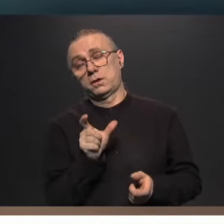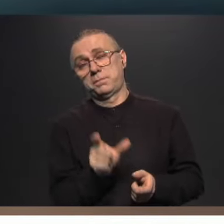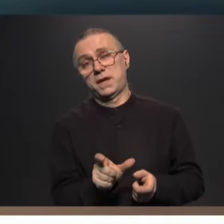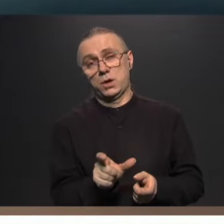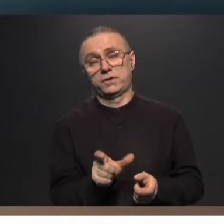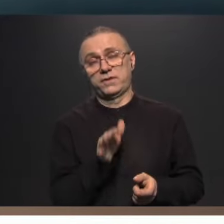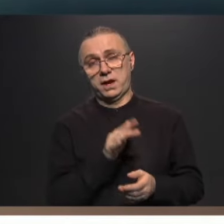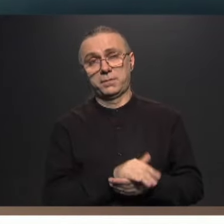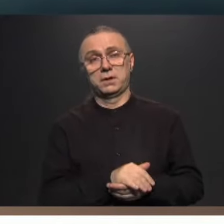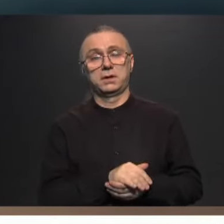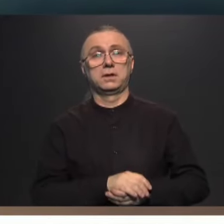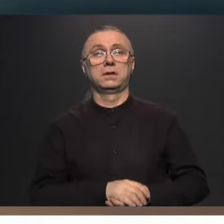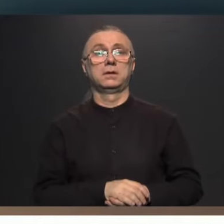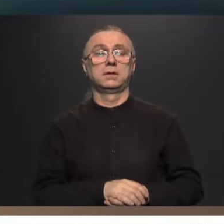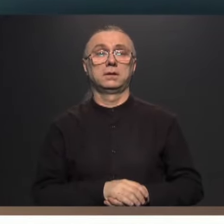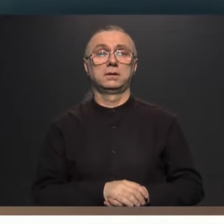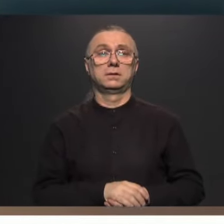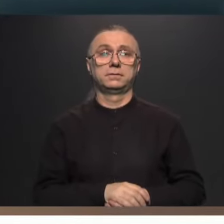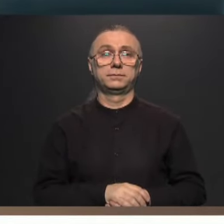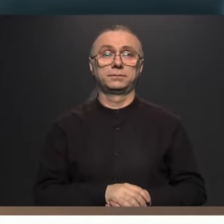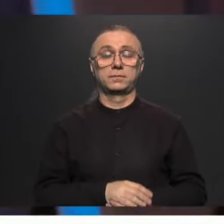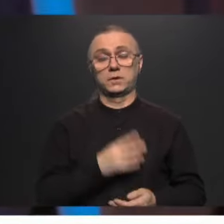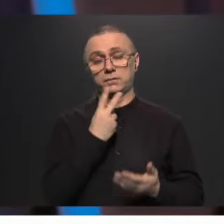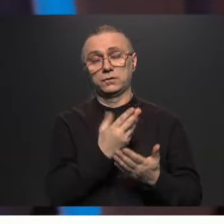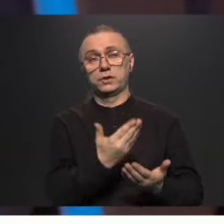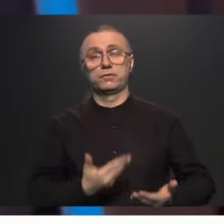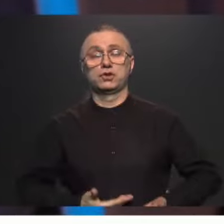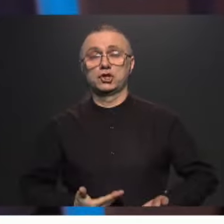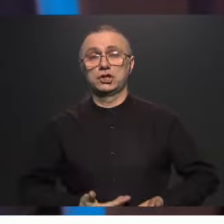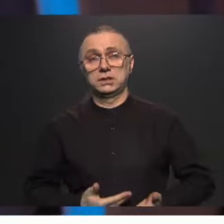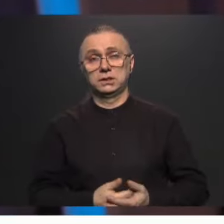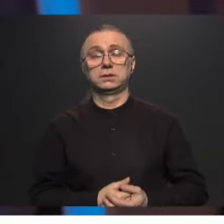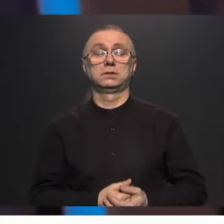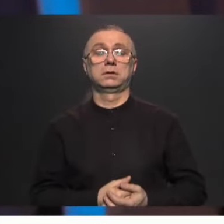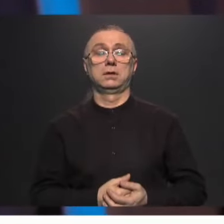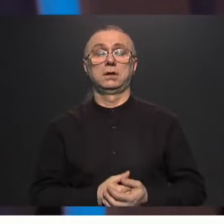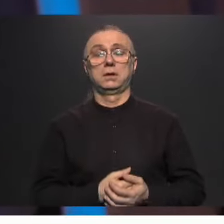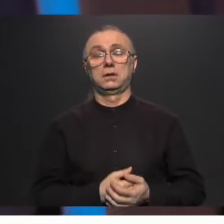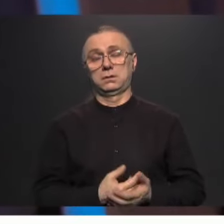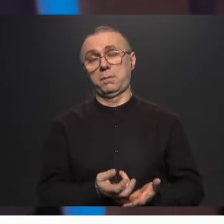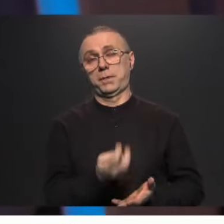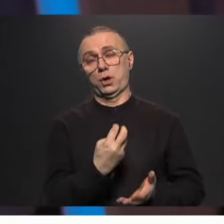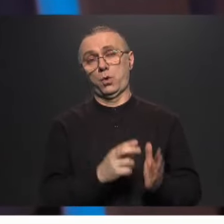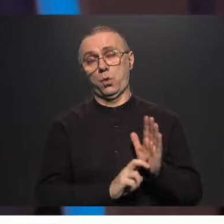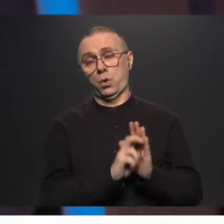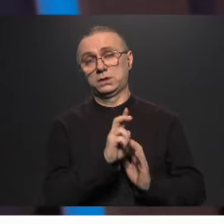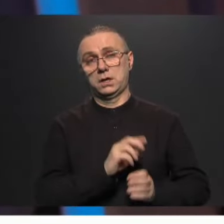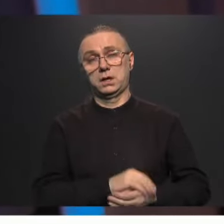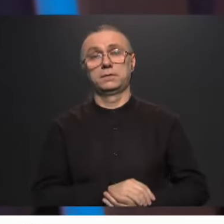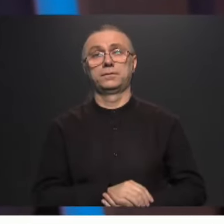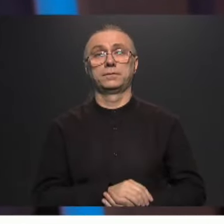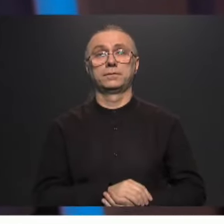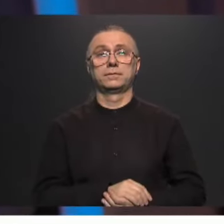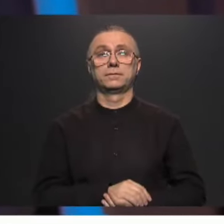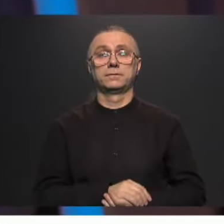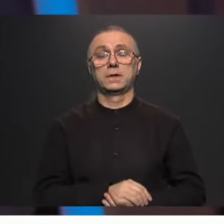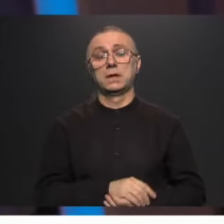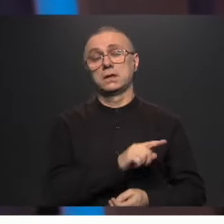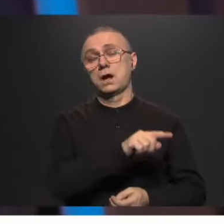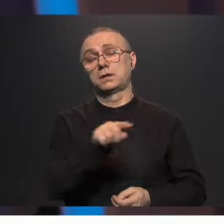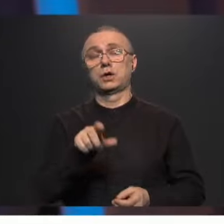его понимает, его жизнь видит ее, по крайней мере, на приходе. И, ну, у некоторых людей вне прихода, да,